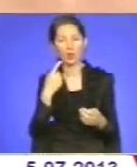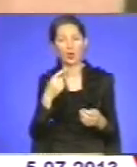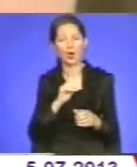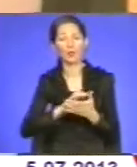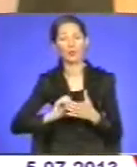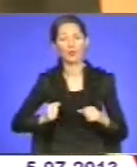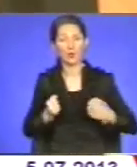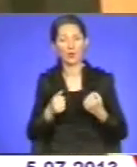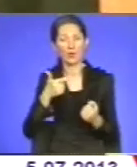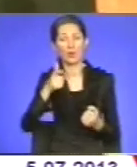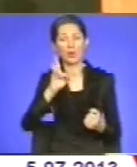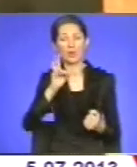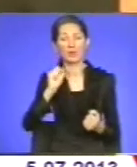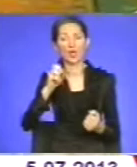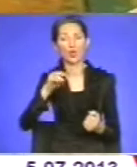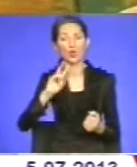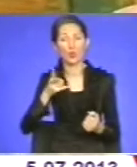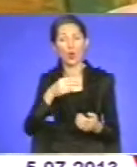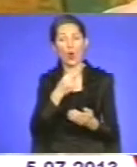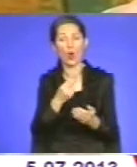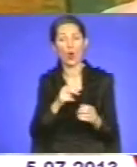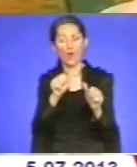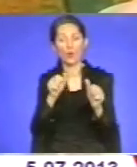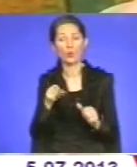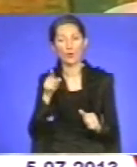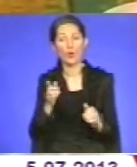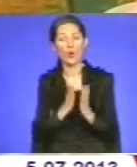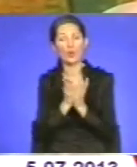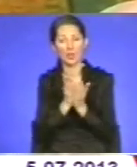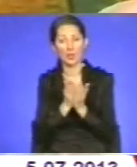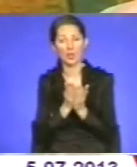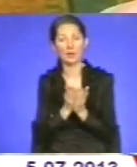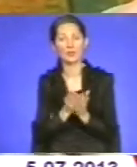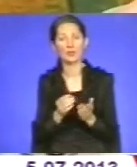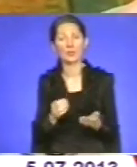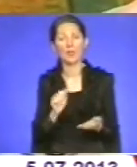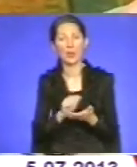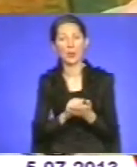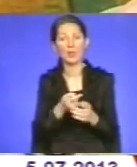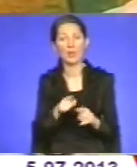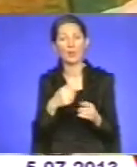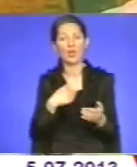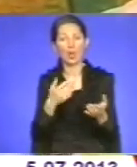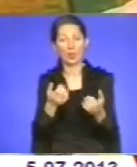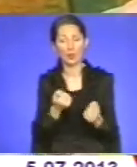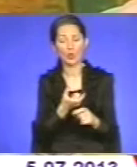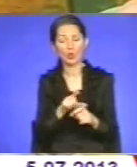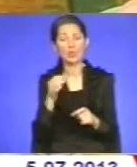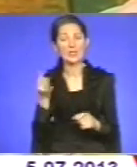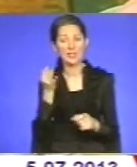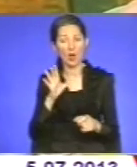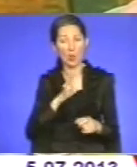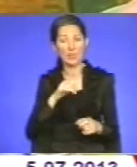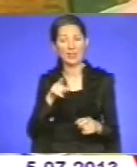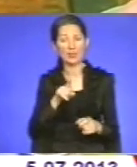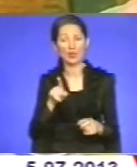його етнографічні збірки. Матеріали, які мені потрапляли, дуже цікавими були тим, що